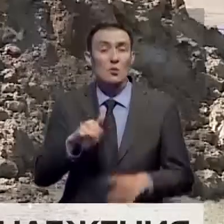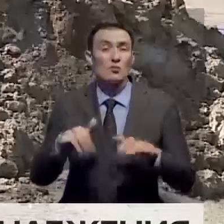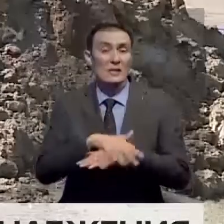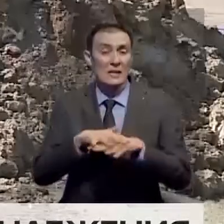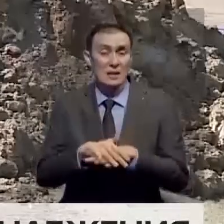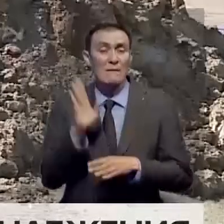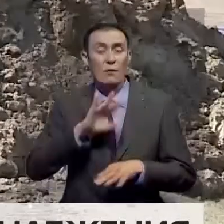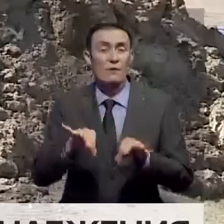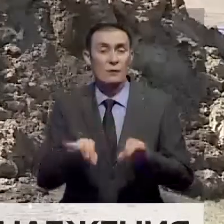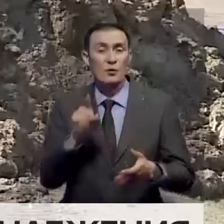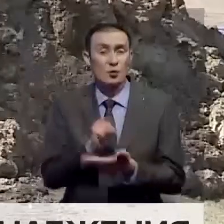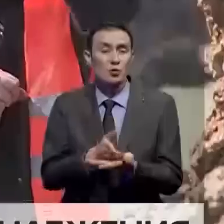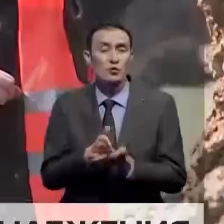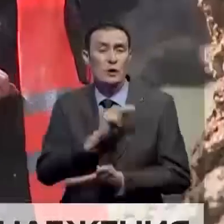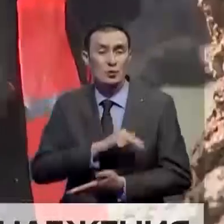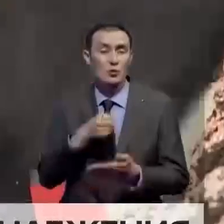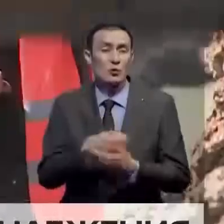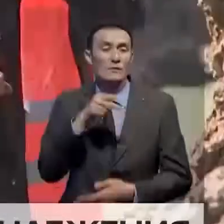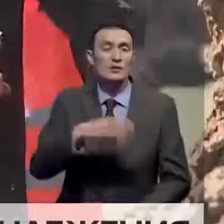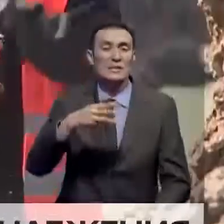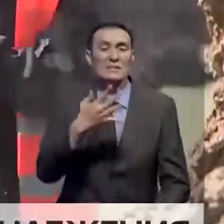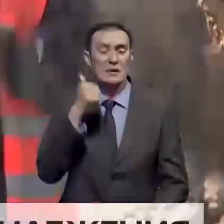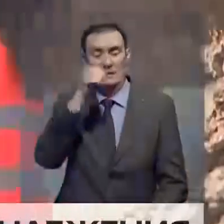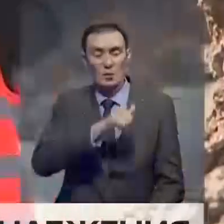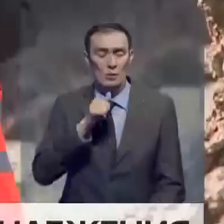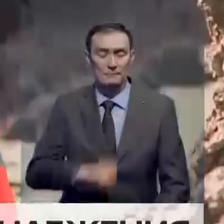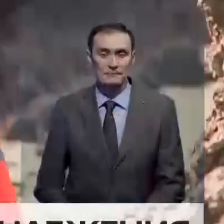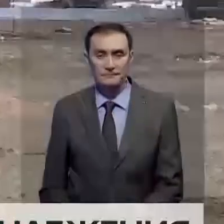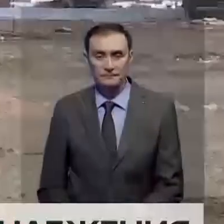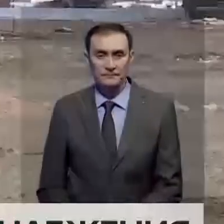населения новый водовод должен прослужить до 2035 года.